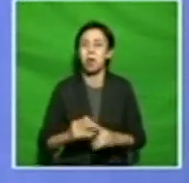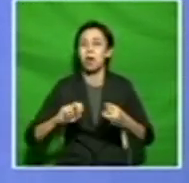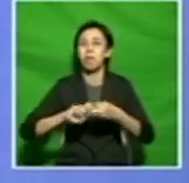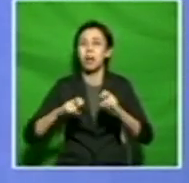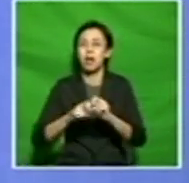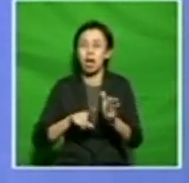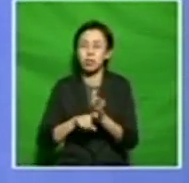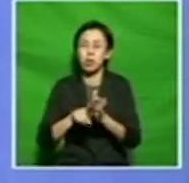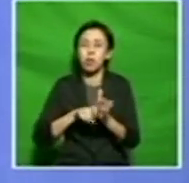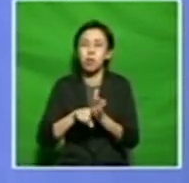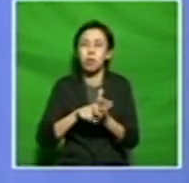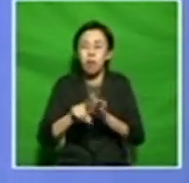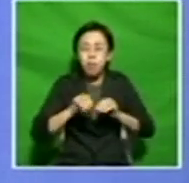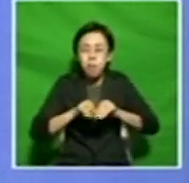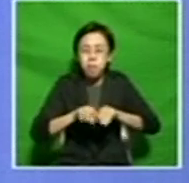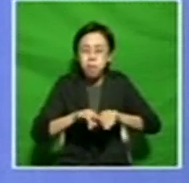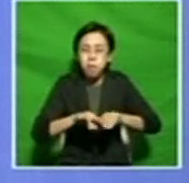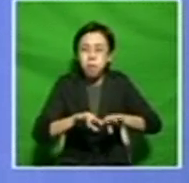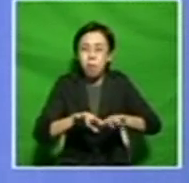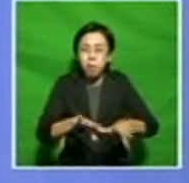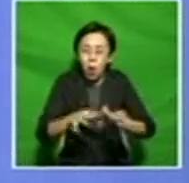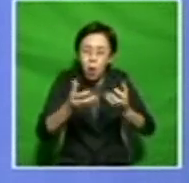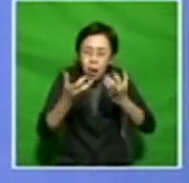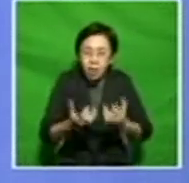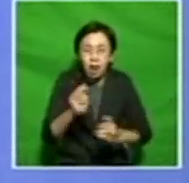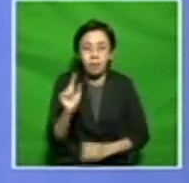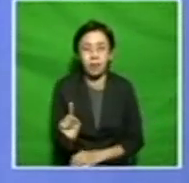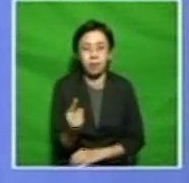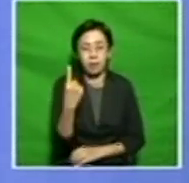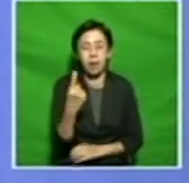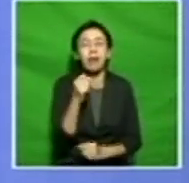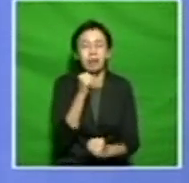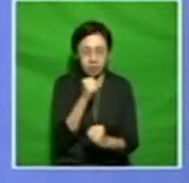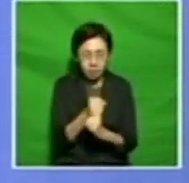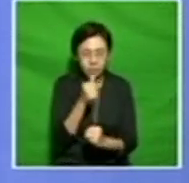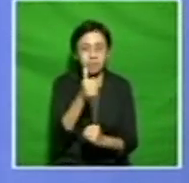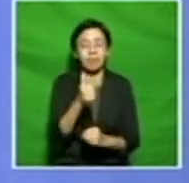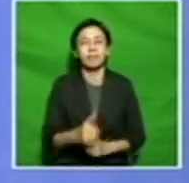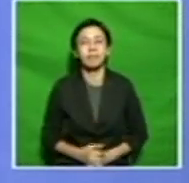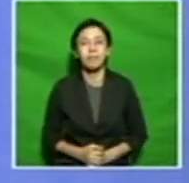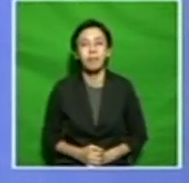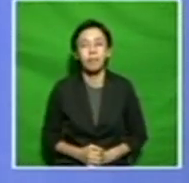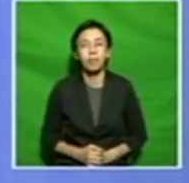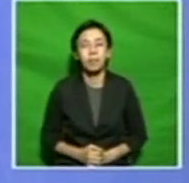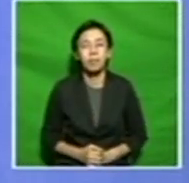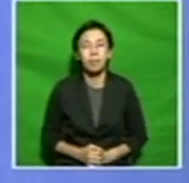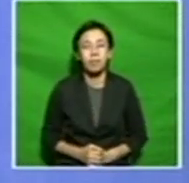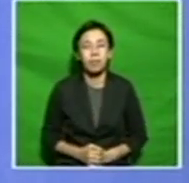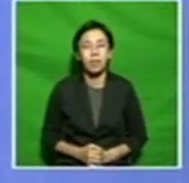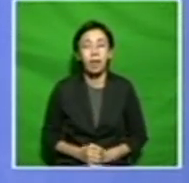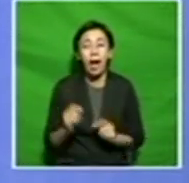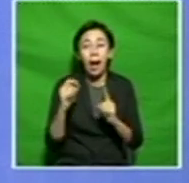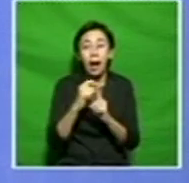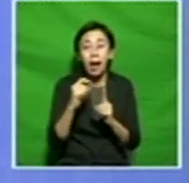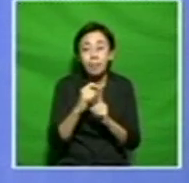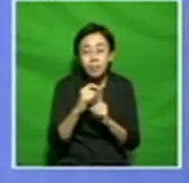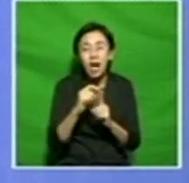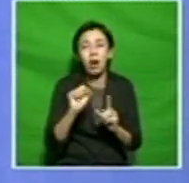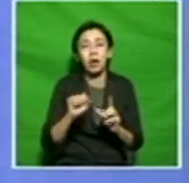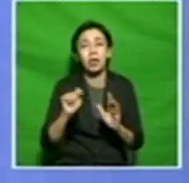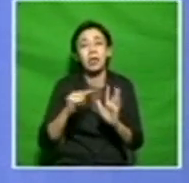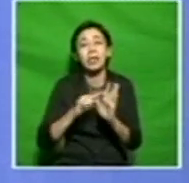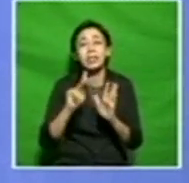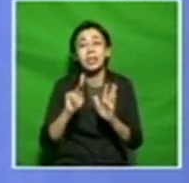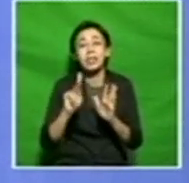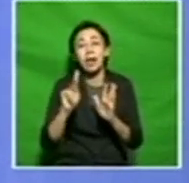แรงเป็นครั้งแรกแต่ก็สามารถทำได้เพราะว่านิยามของคำว่าสถานการณ์ฉุกเ